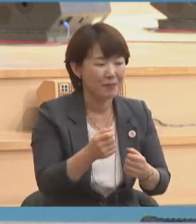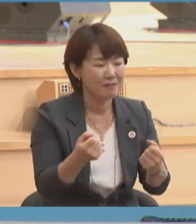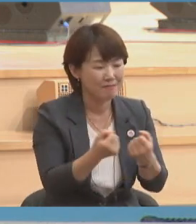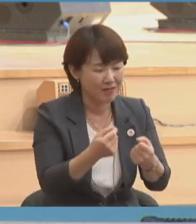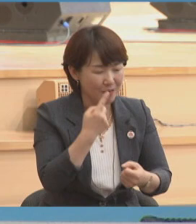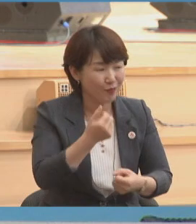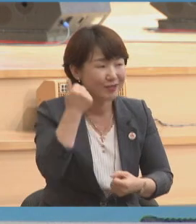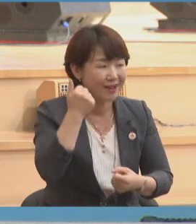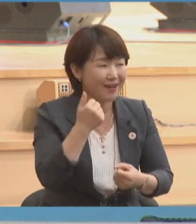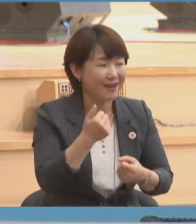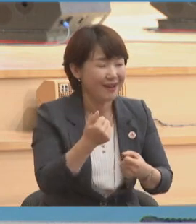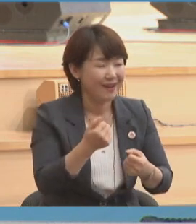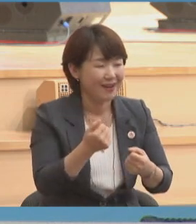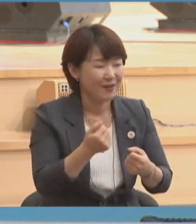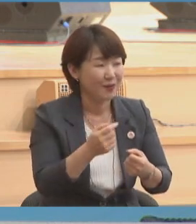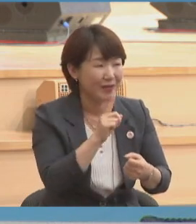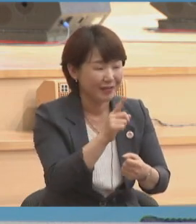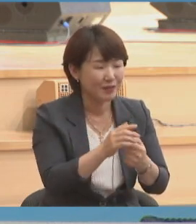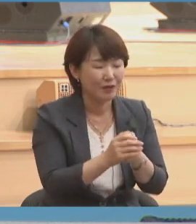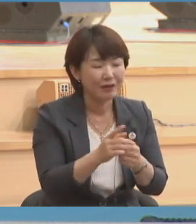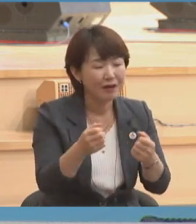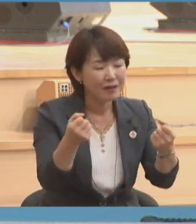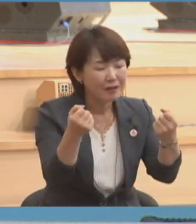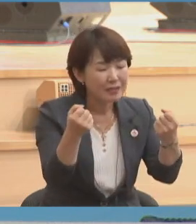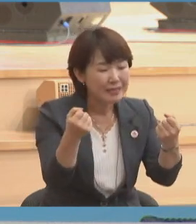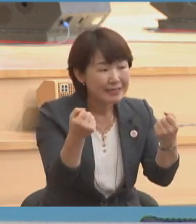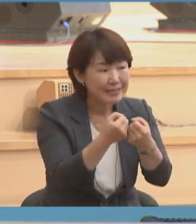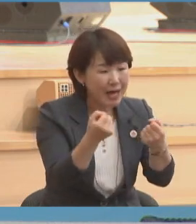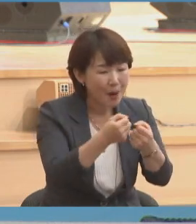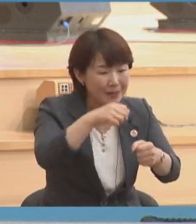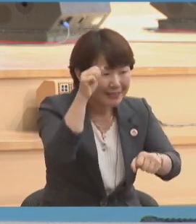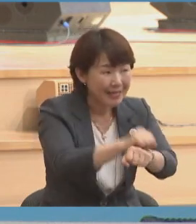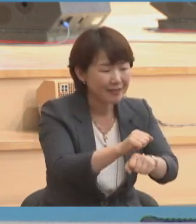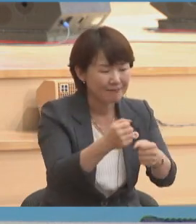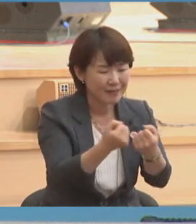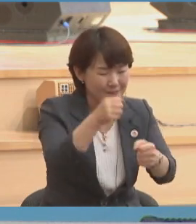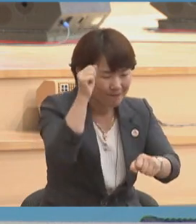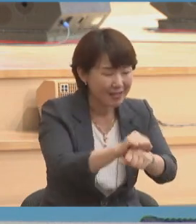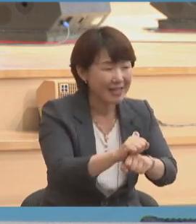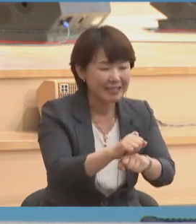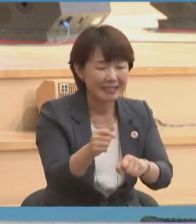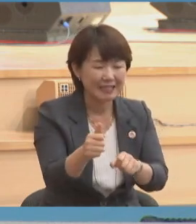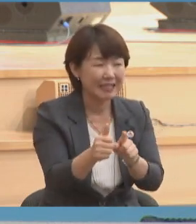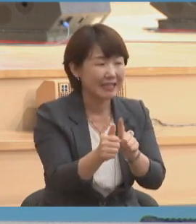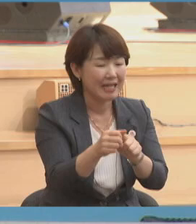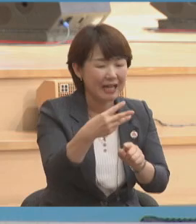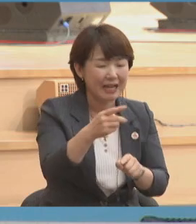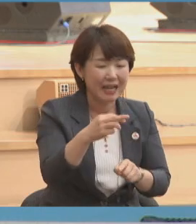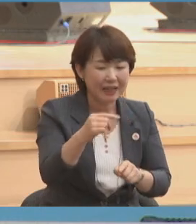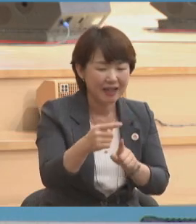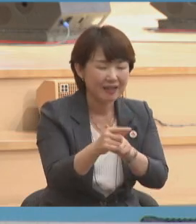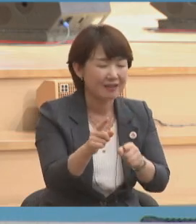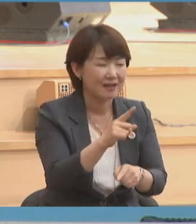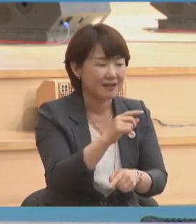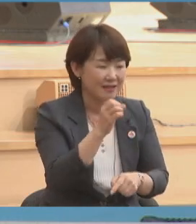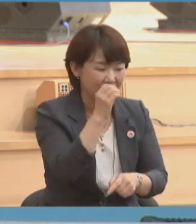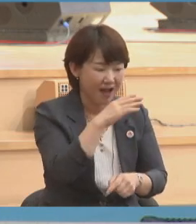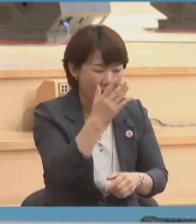그렇게 했겠죠. 싸움에 정통했던 이 라덴으로서는 단숨에 제압하고